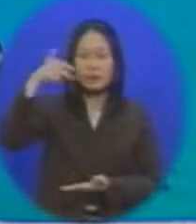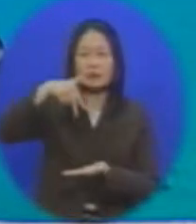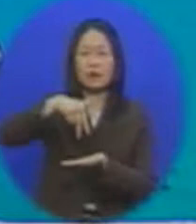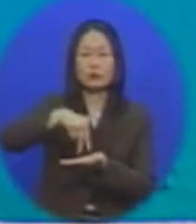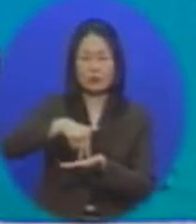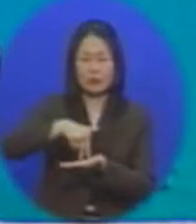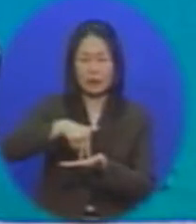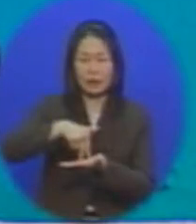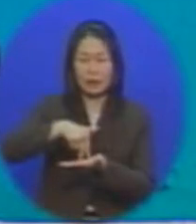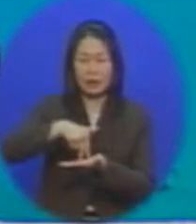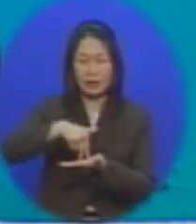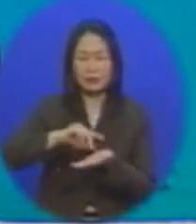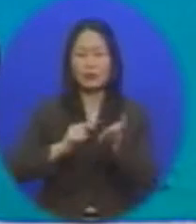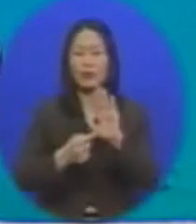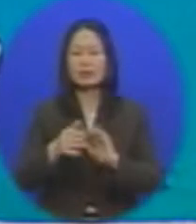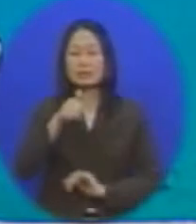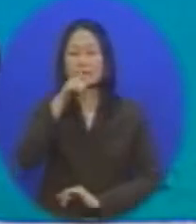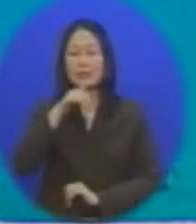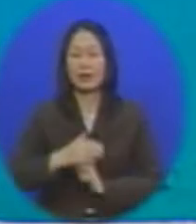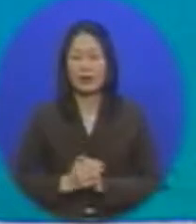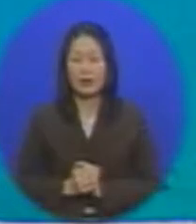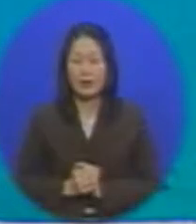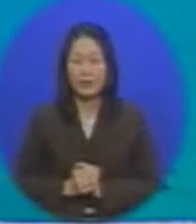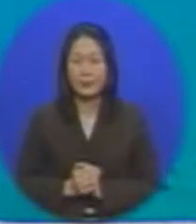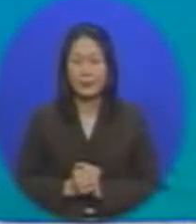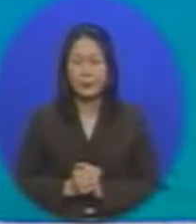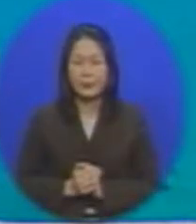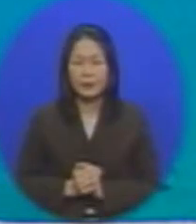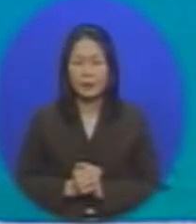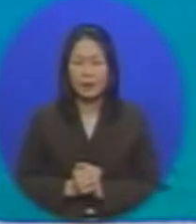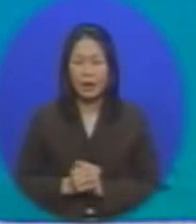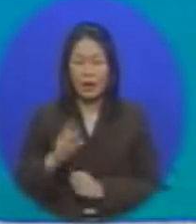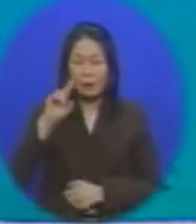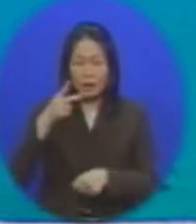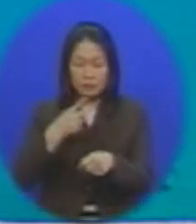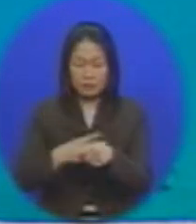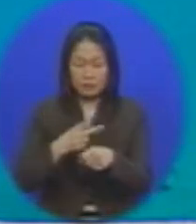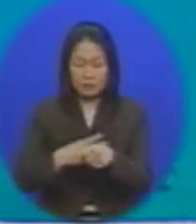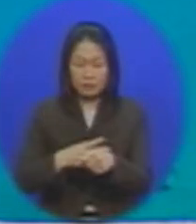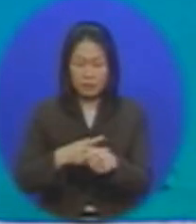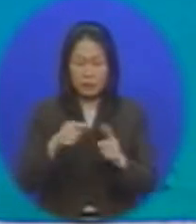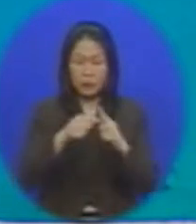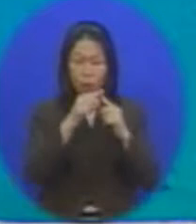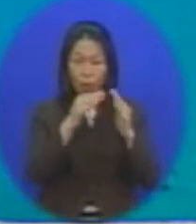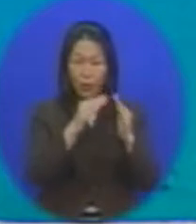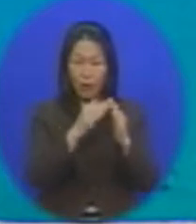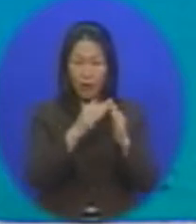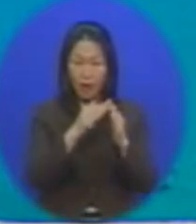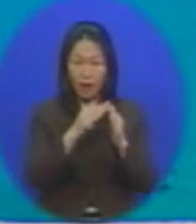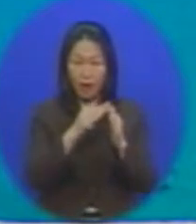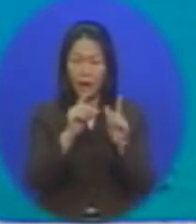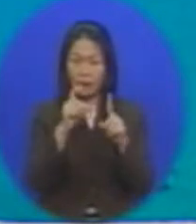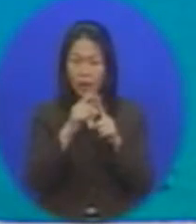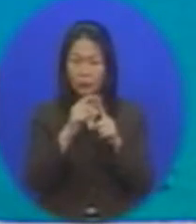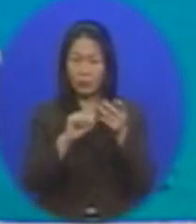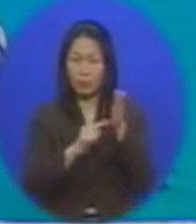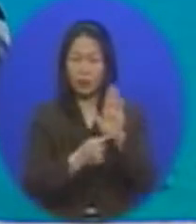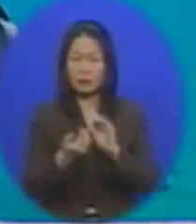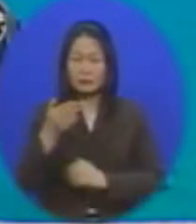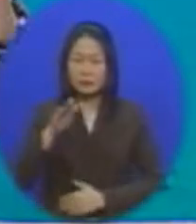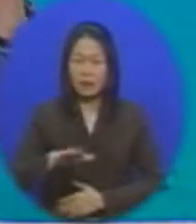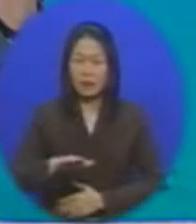라는 표현을 하고 계십니다 2 사도 바울이 지금 여기서 교회 라고 표현을 했는데 이